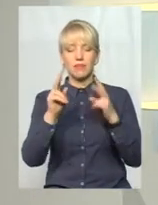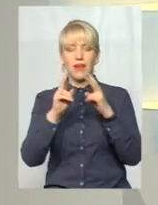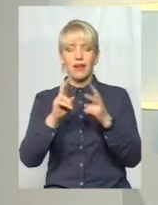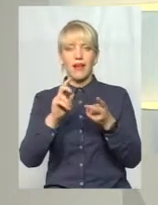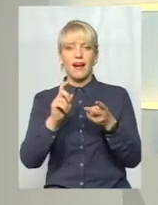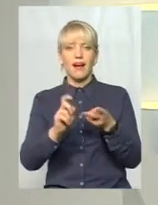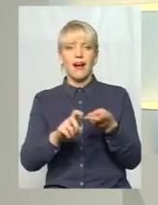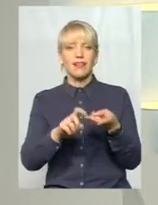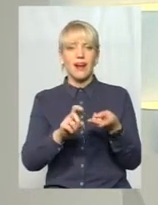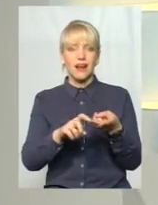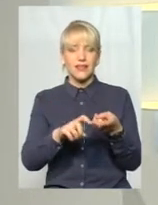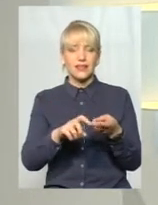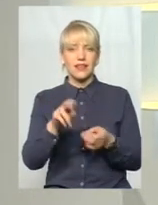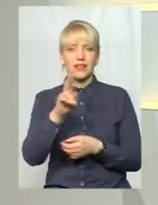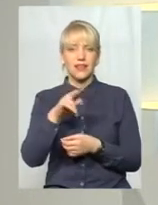є